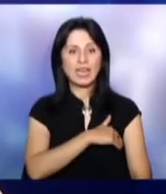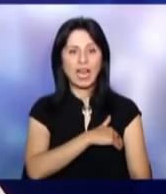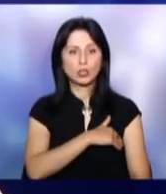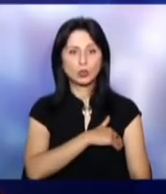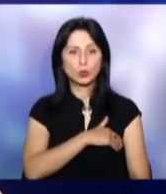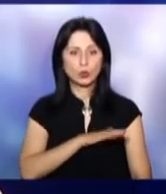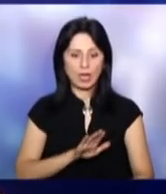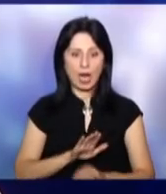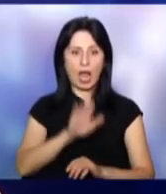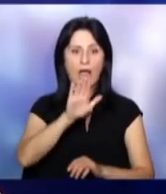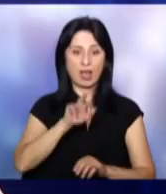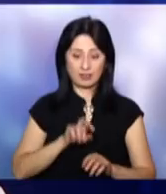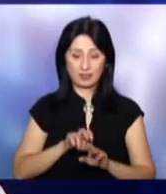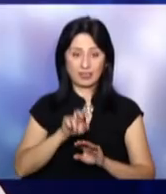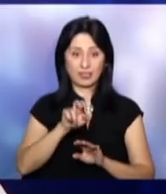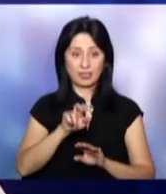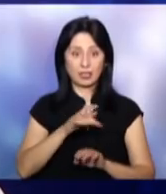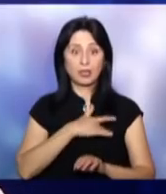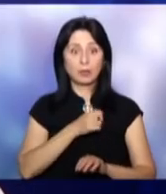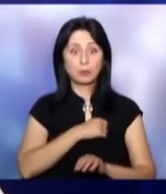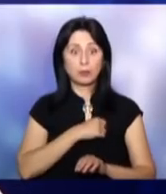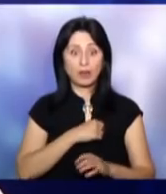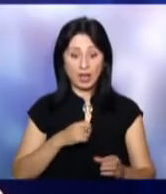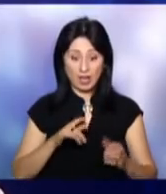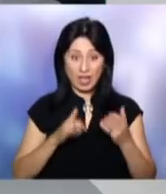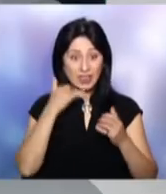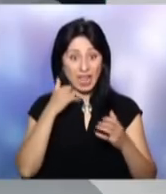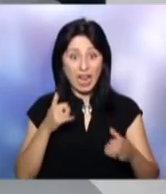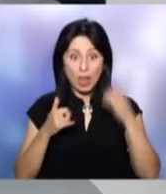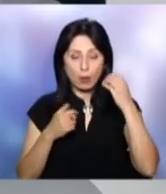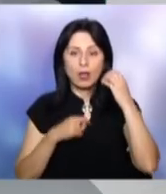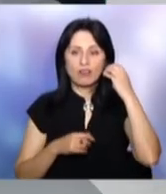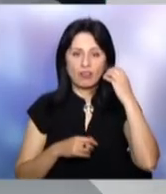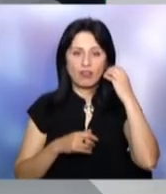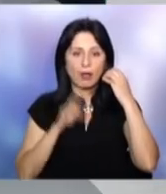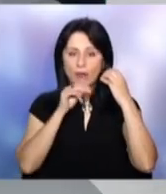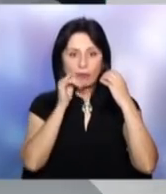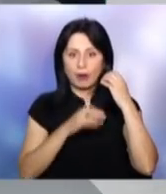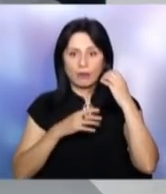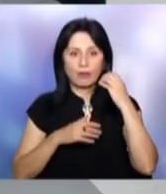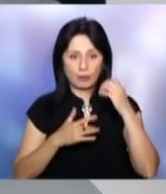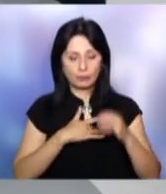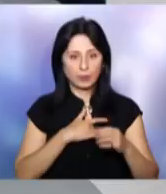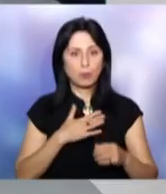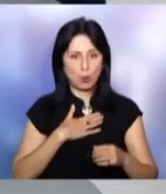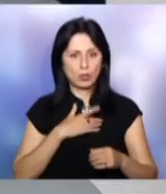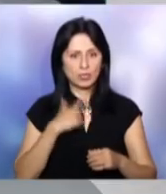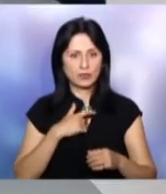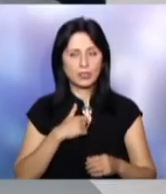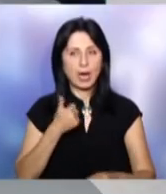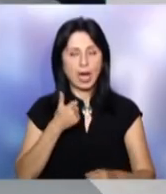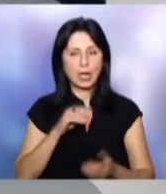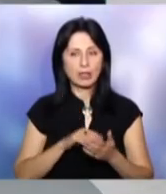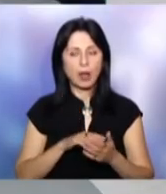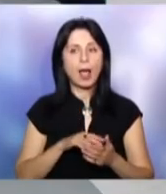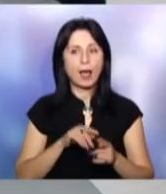დახრის აღმართზე, რომ ავდივარ. თუ ამ დროს კიდე ტელეფონმაც დამირეკა, ნუ ისევ ქოშინებ, რომ სამარცხვინოთ. ხო, ესე იგი მე შემიძლია კარგად